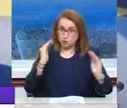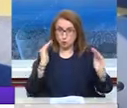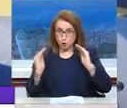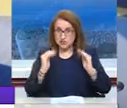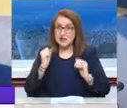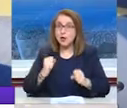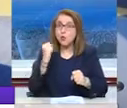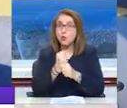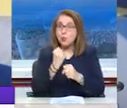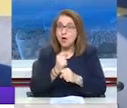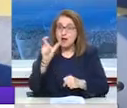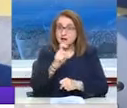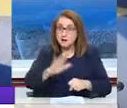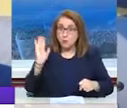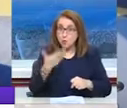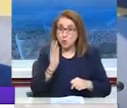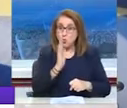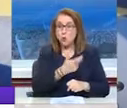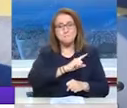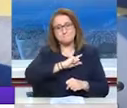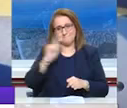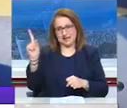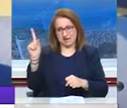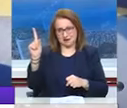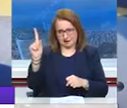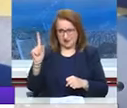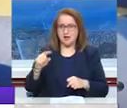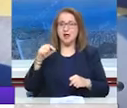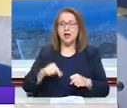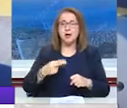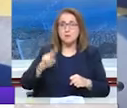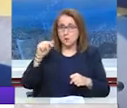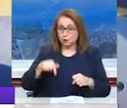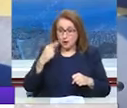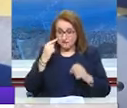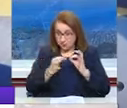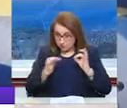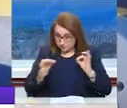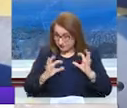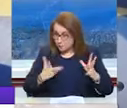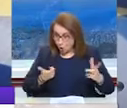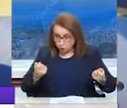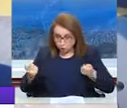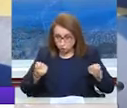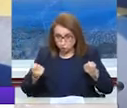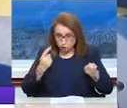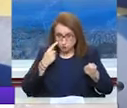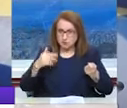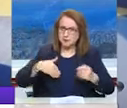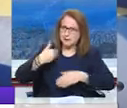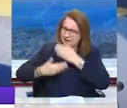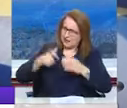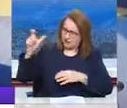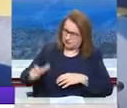θέσεων απασχόλησης. Συνολικά, καλύπτονται μέσα από διαφορετικά σχήματα που θα αναπτύξει ο κ.